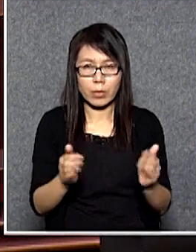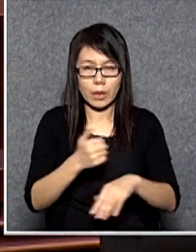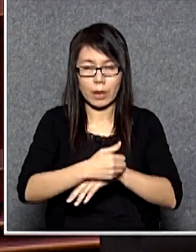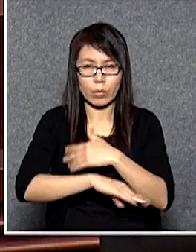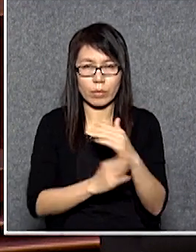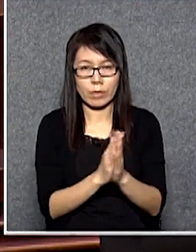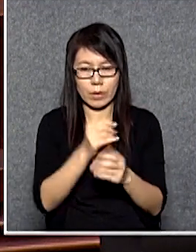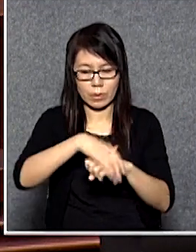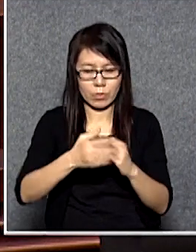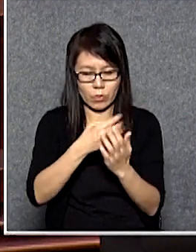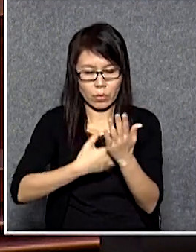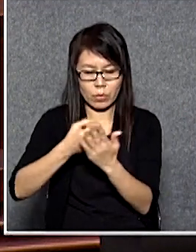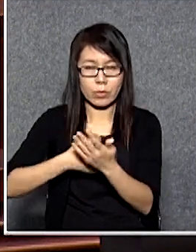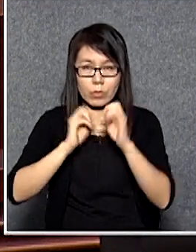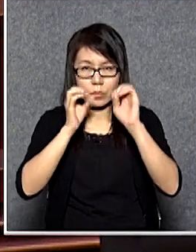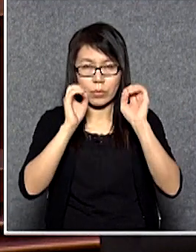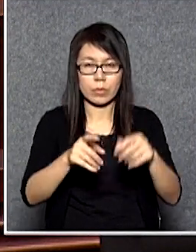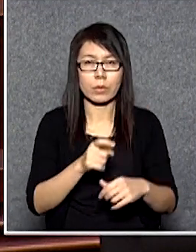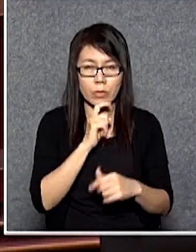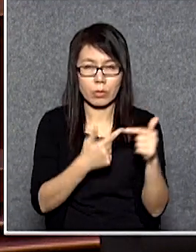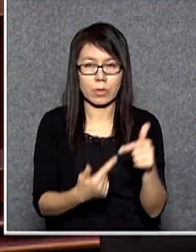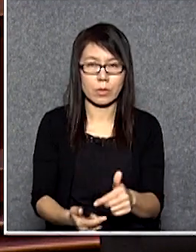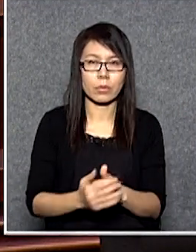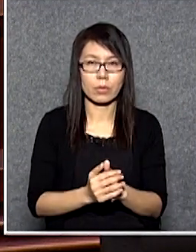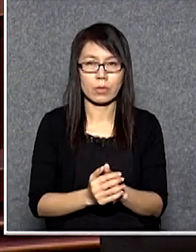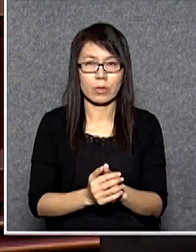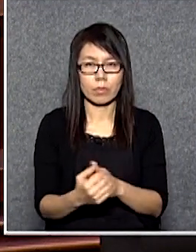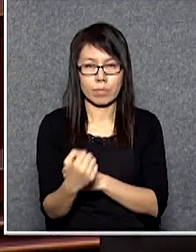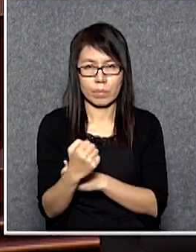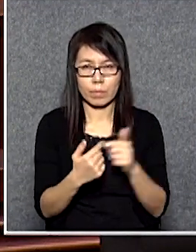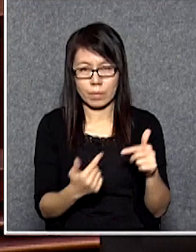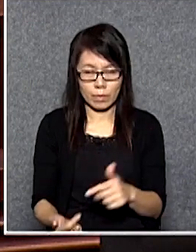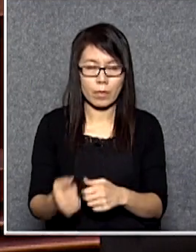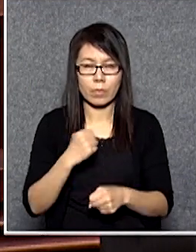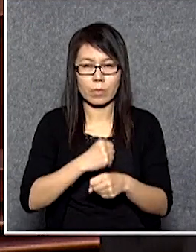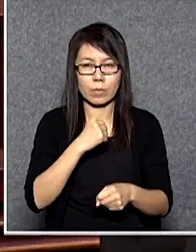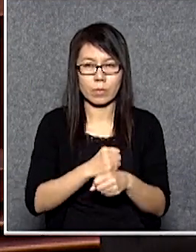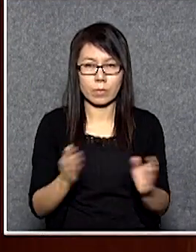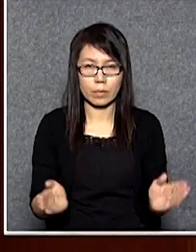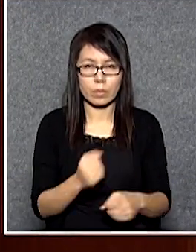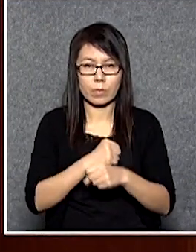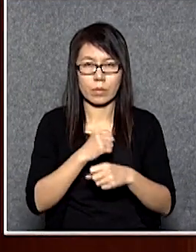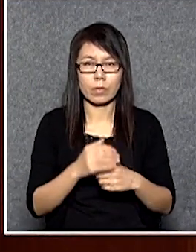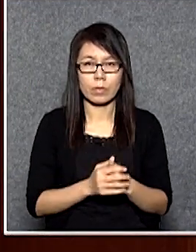國兩制的一個宣傳，我們繼續是會不遺餘力去做這方面的推動工作。 田北辰議員。